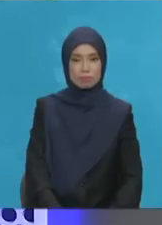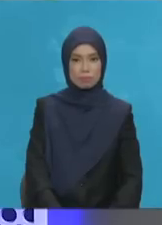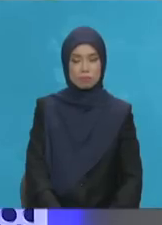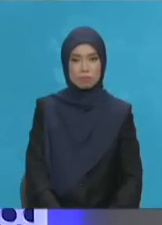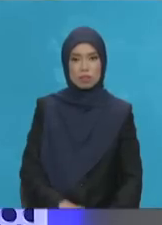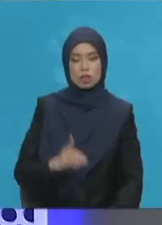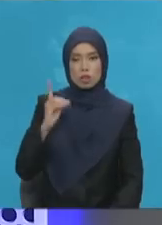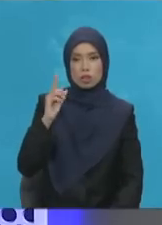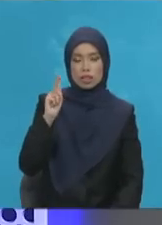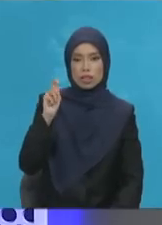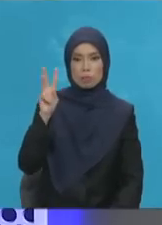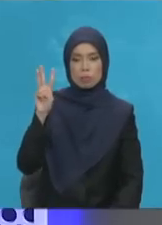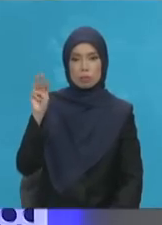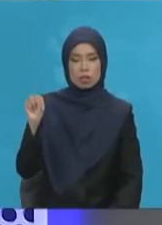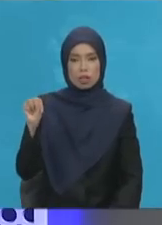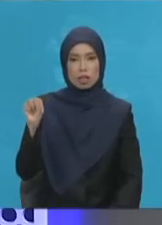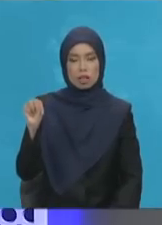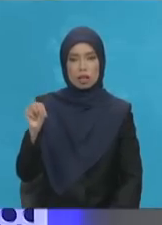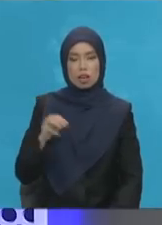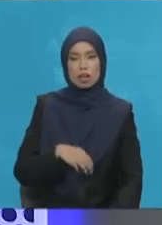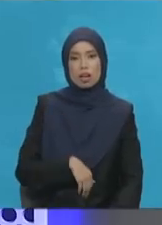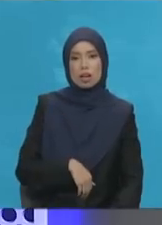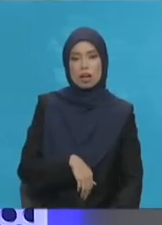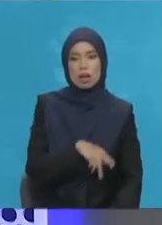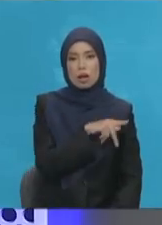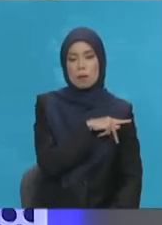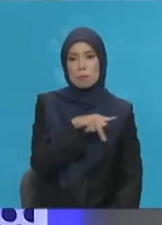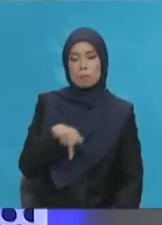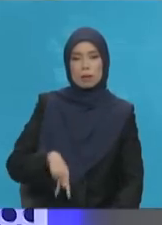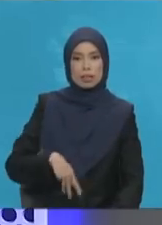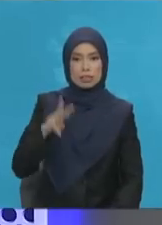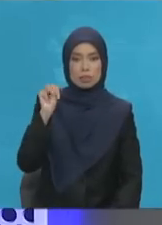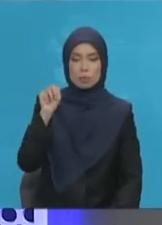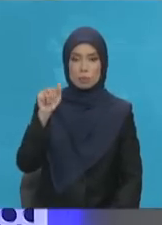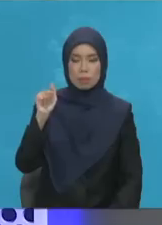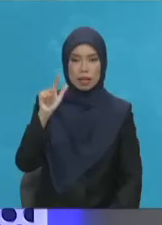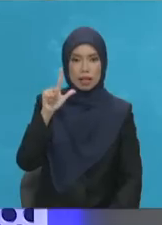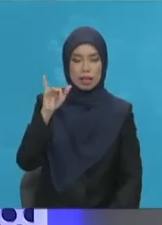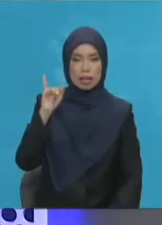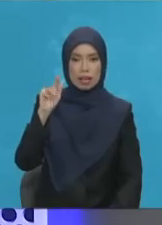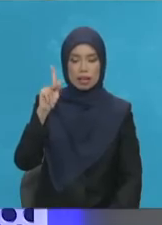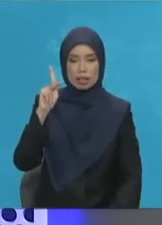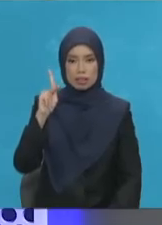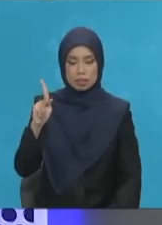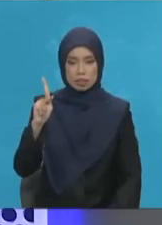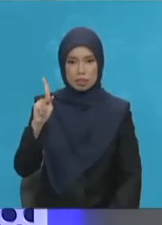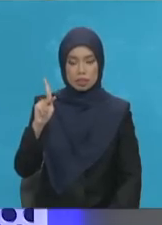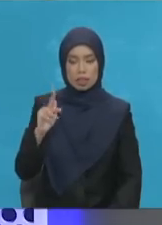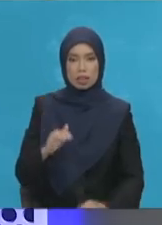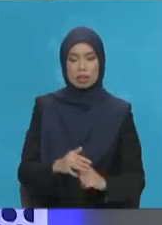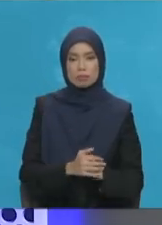Julian tomat Mulia Paduka seri Pangeran Muda Abdul Malik Ibni ke bawah dunia baru ke Sri